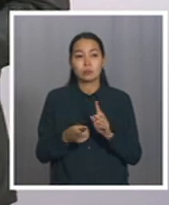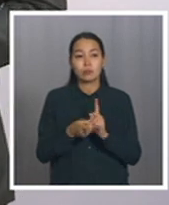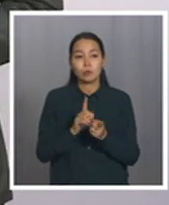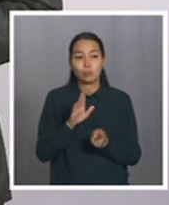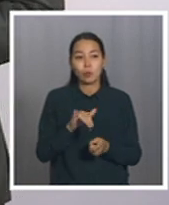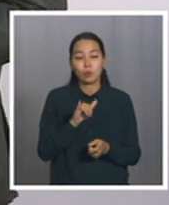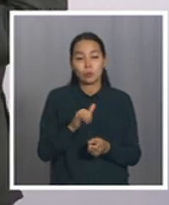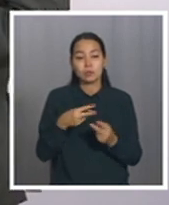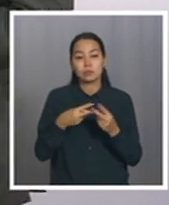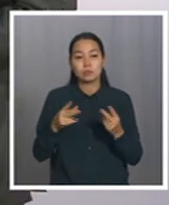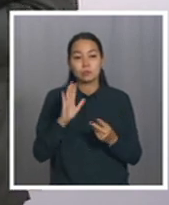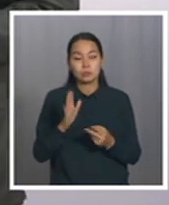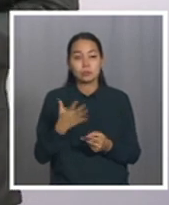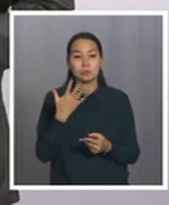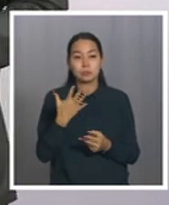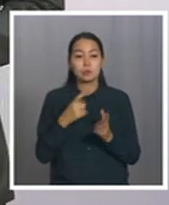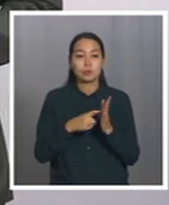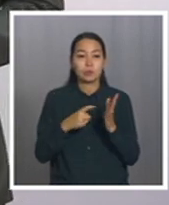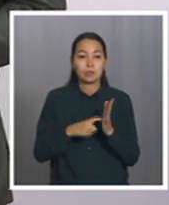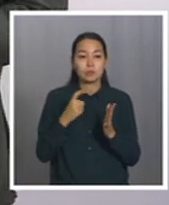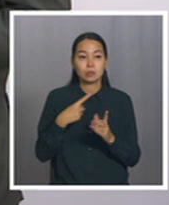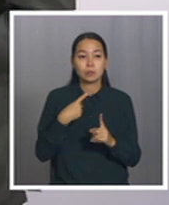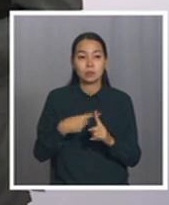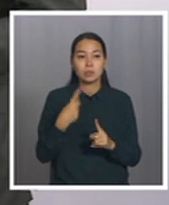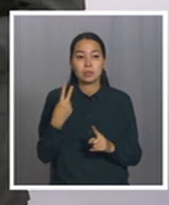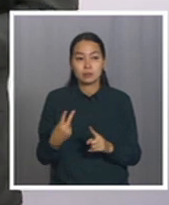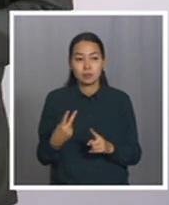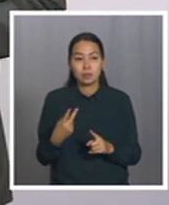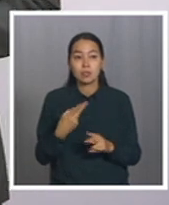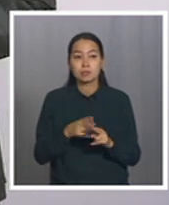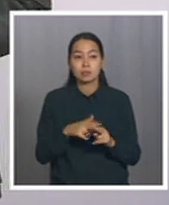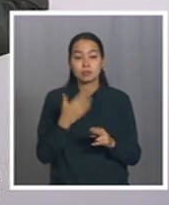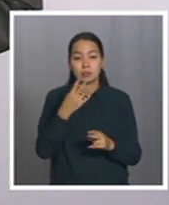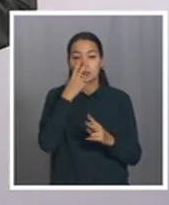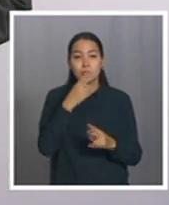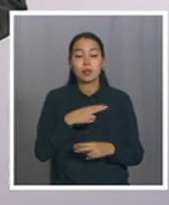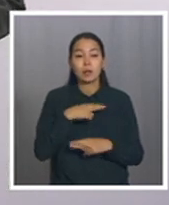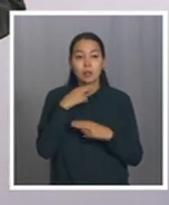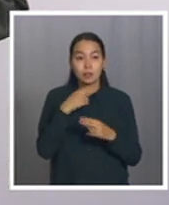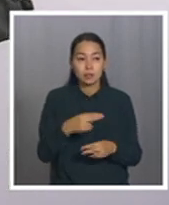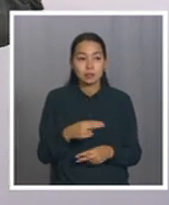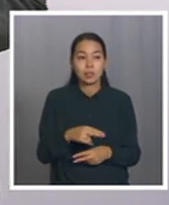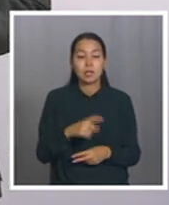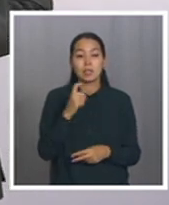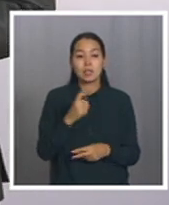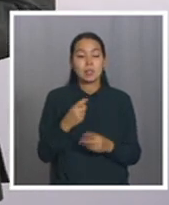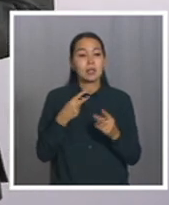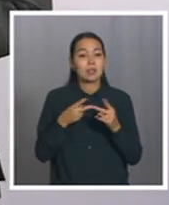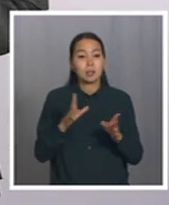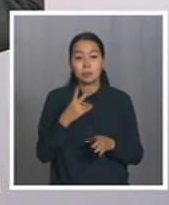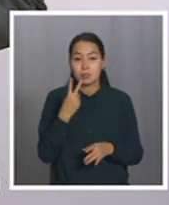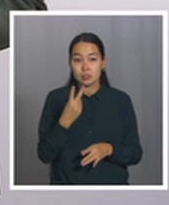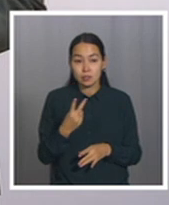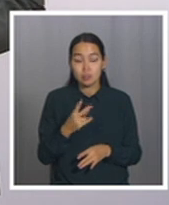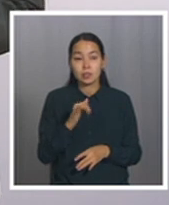тең болады енді 5 бөлінген x қосылған 2-ке. Мұнда назар аударайтын жайт қараңыздар. X тең емес 2-ге және y тең